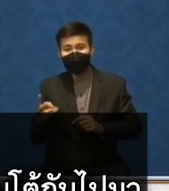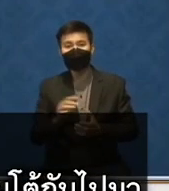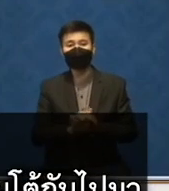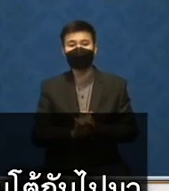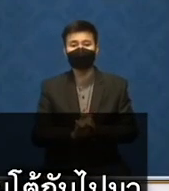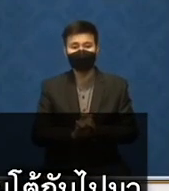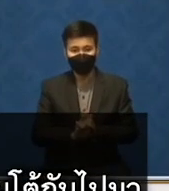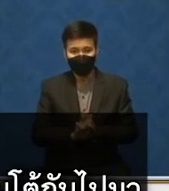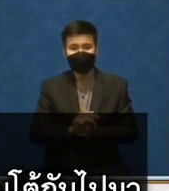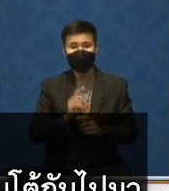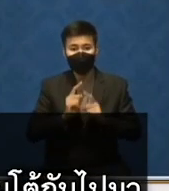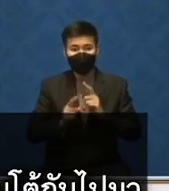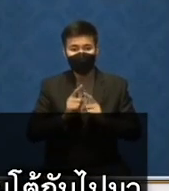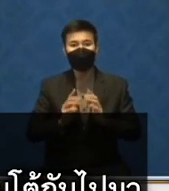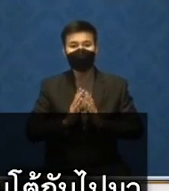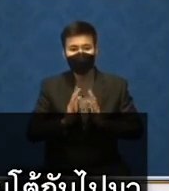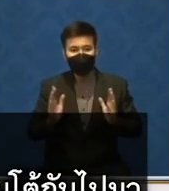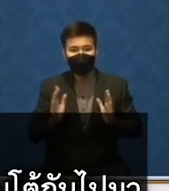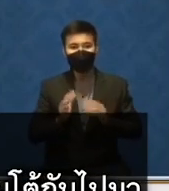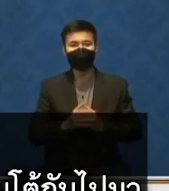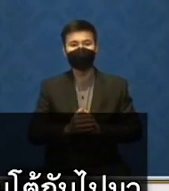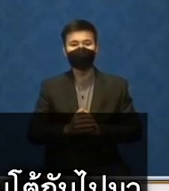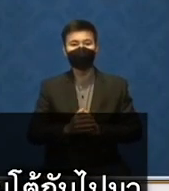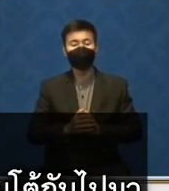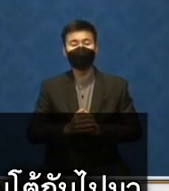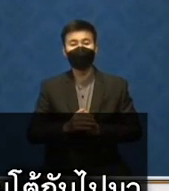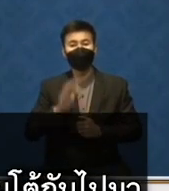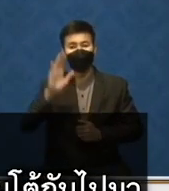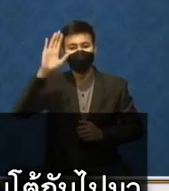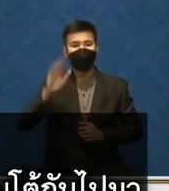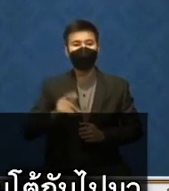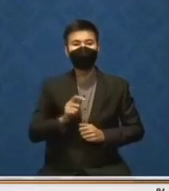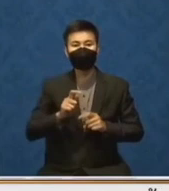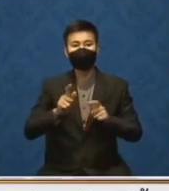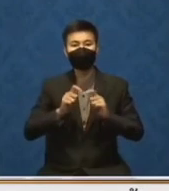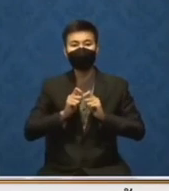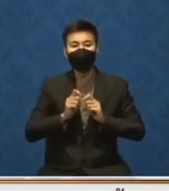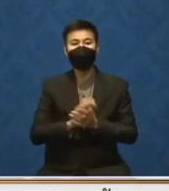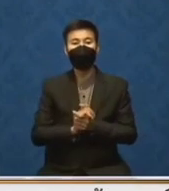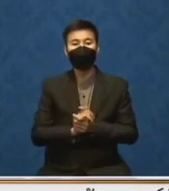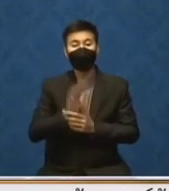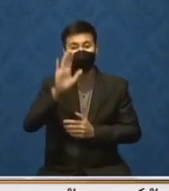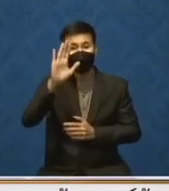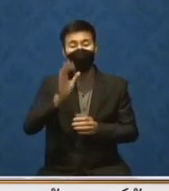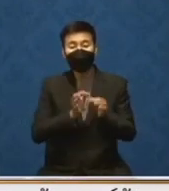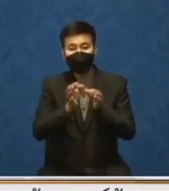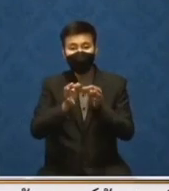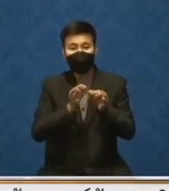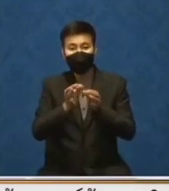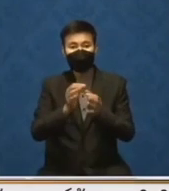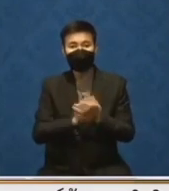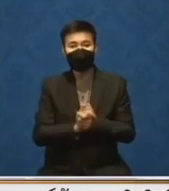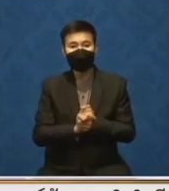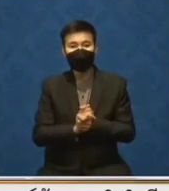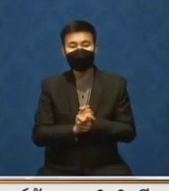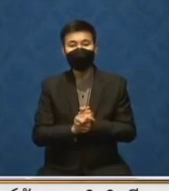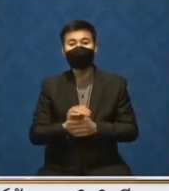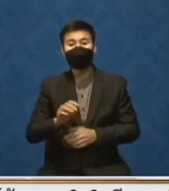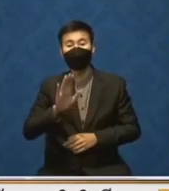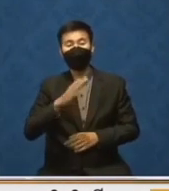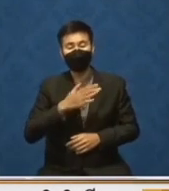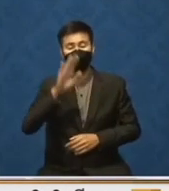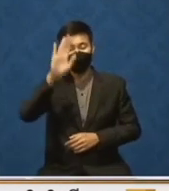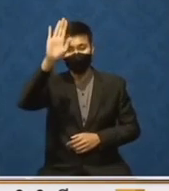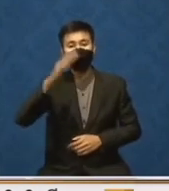ประธานขึ้นของขอบคุณครับท่านละตัวเองครับขออนุญาตครับผมผมต้องหาแจ้งเมื่อไรก้าวเข้าประท้วงประธาน